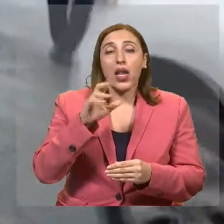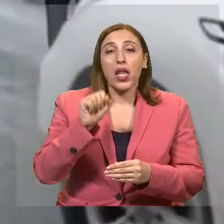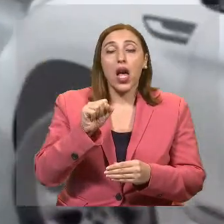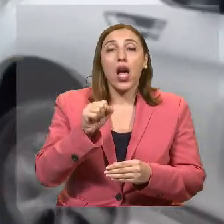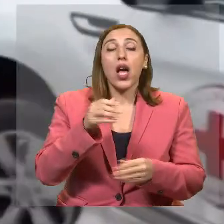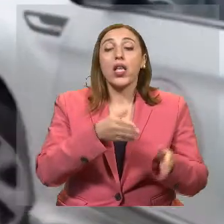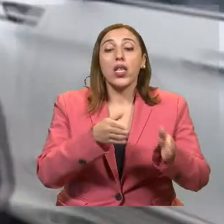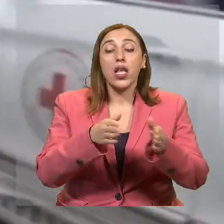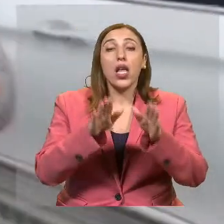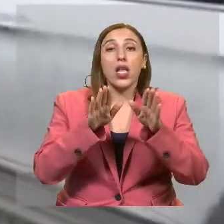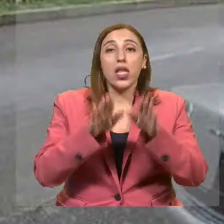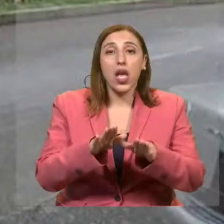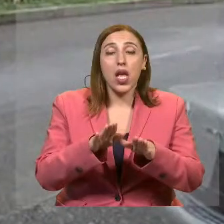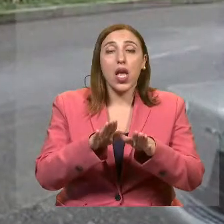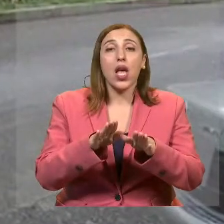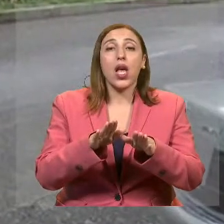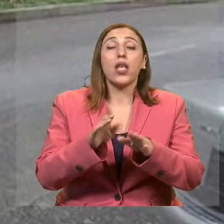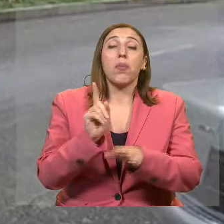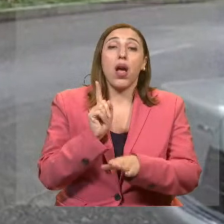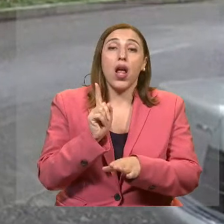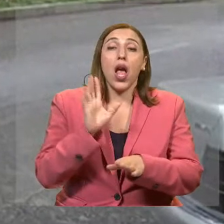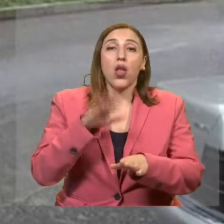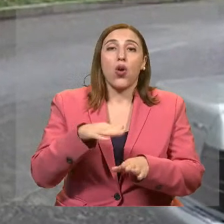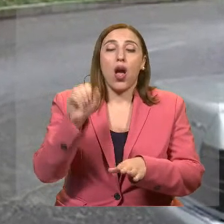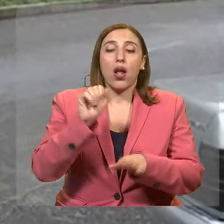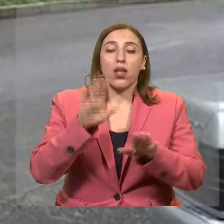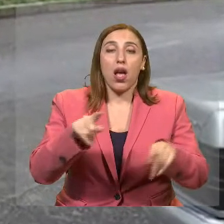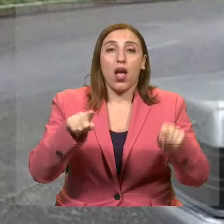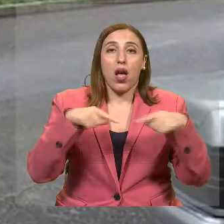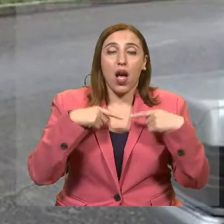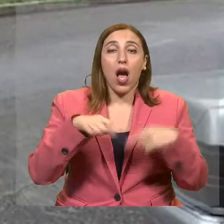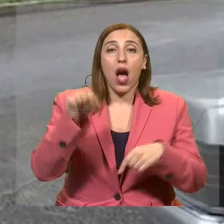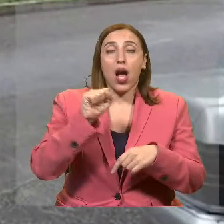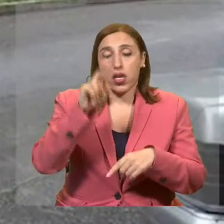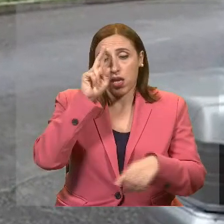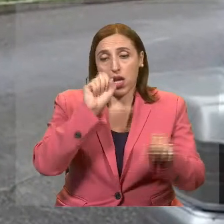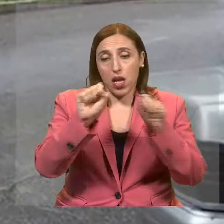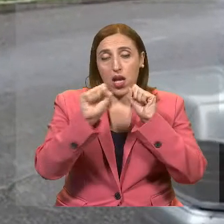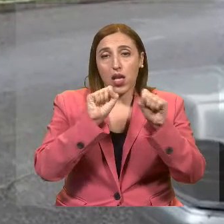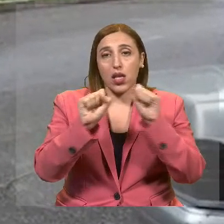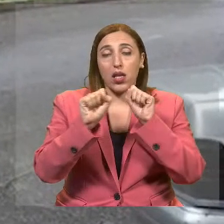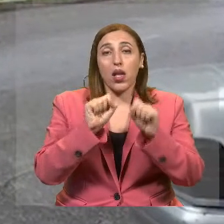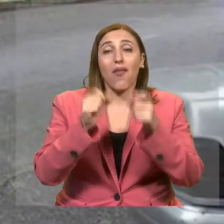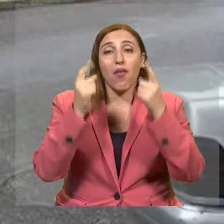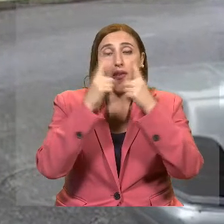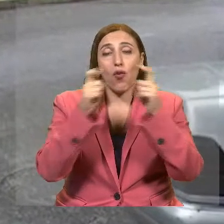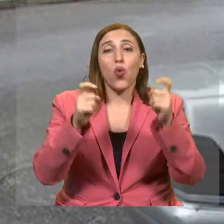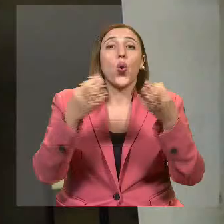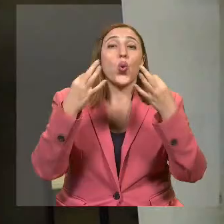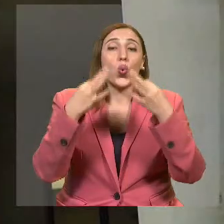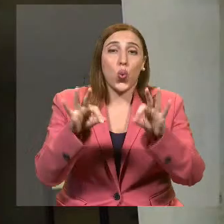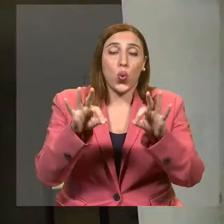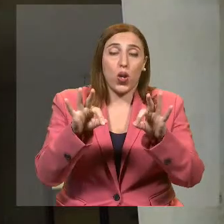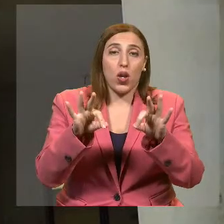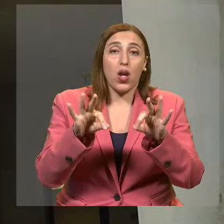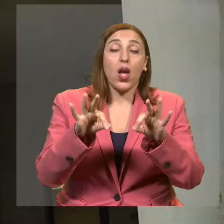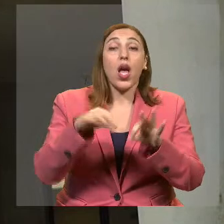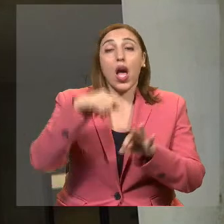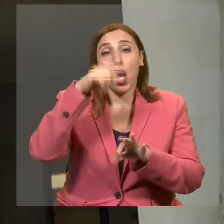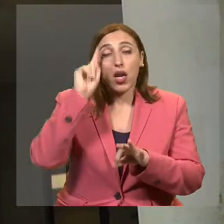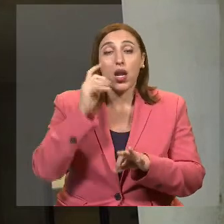այժմ Ստեփանակերտի կենտրոնում է։ Արցախի իշխանությունները շեշտում են, մեր թույլտվությամբ է օգնությունը մուտք գործել։